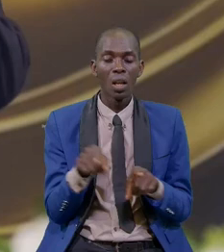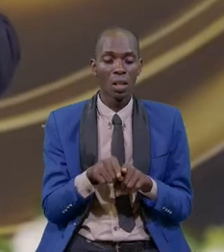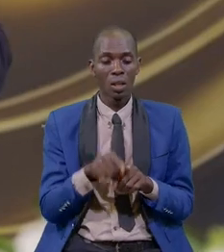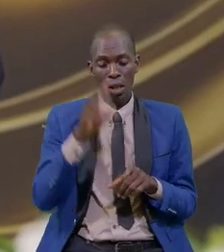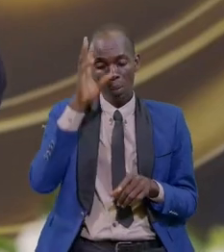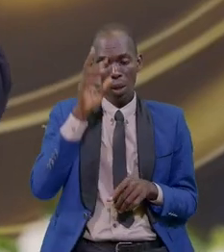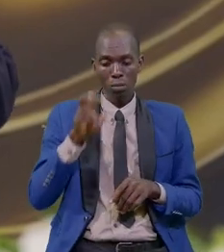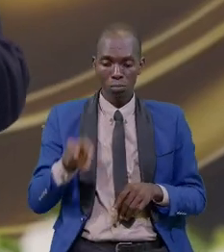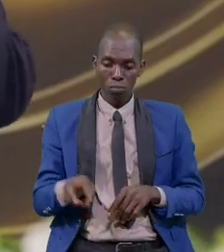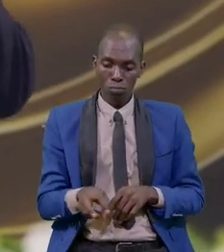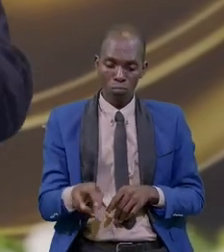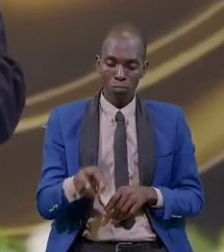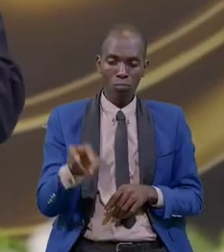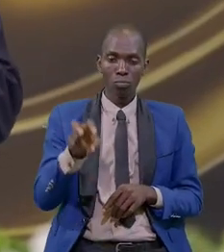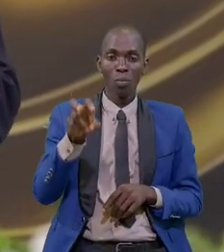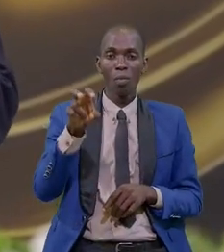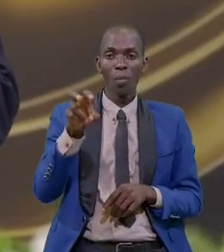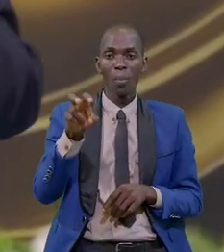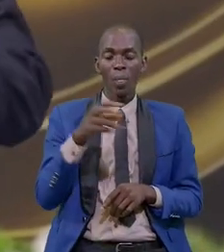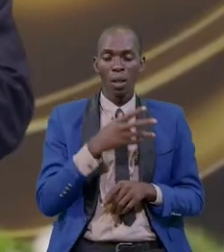voyageait, étant venu là,